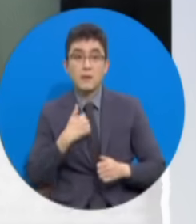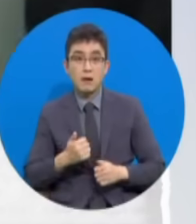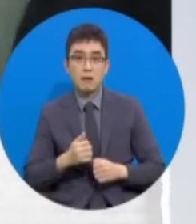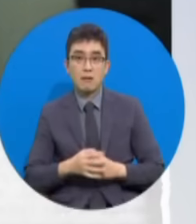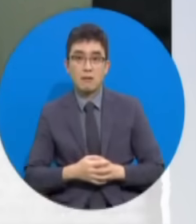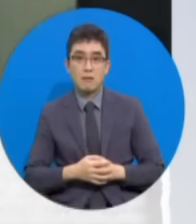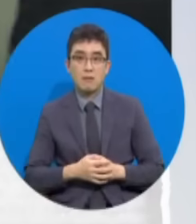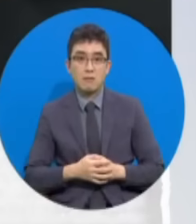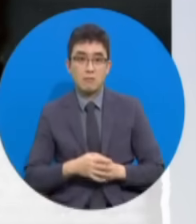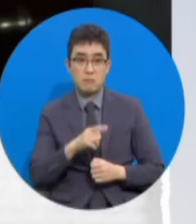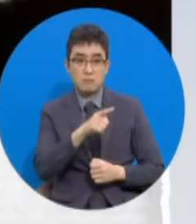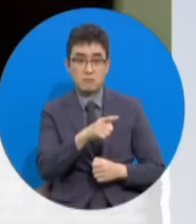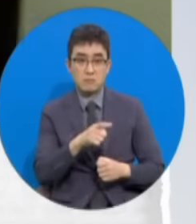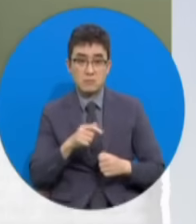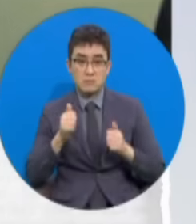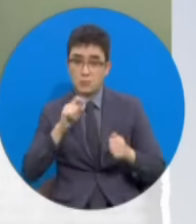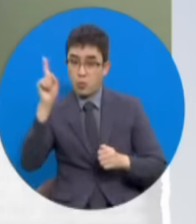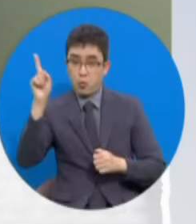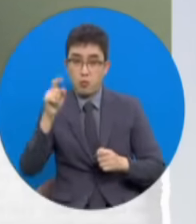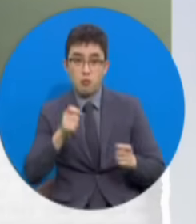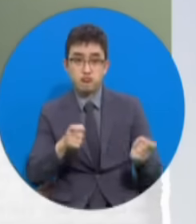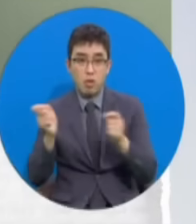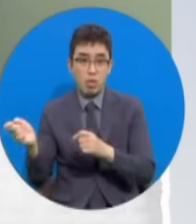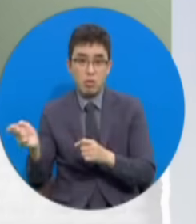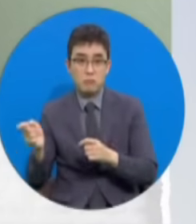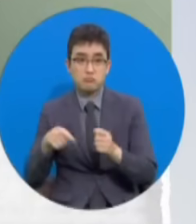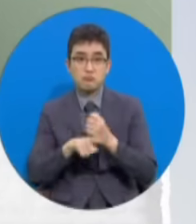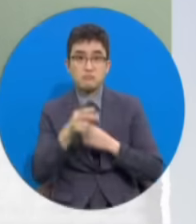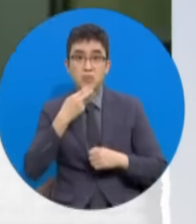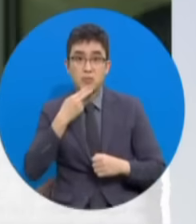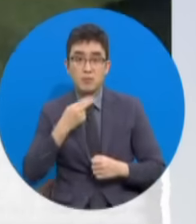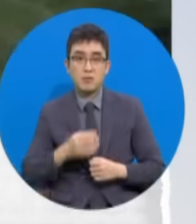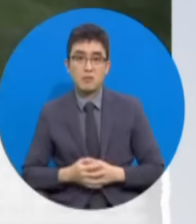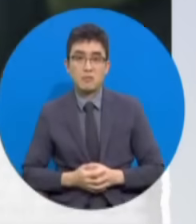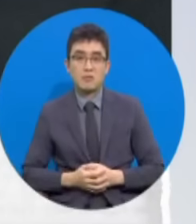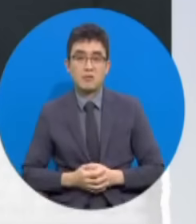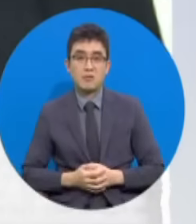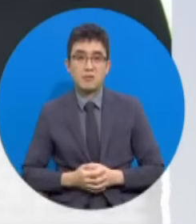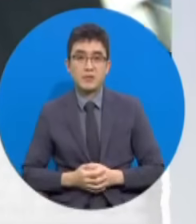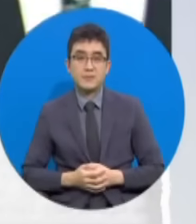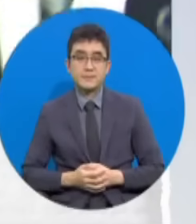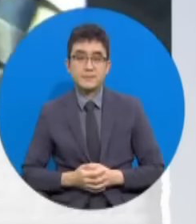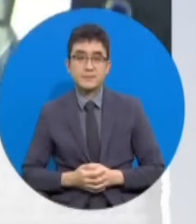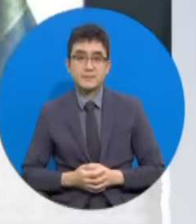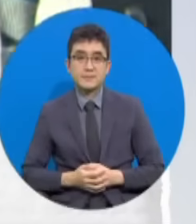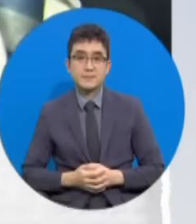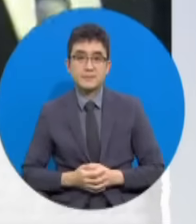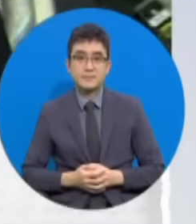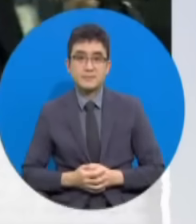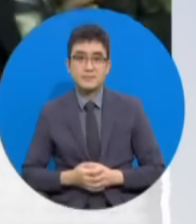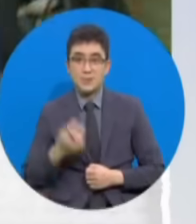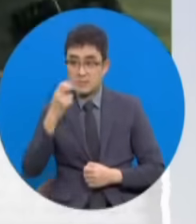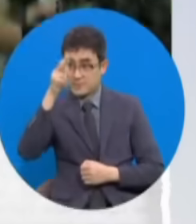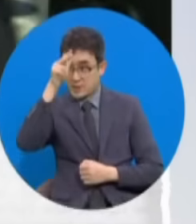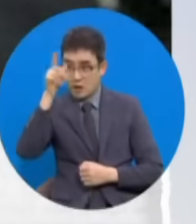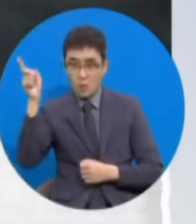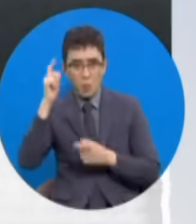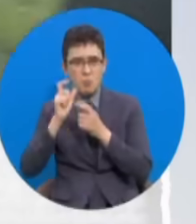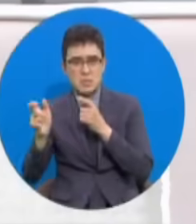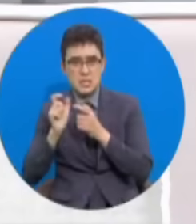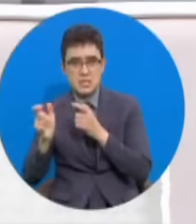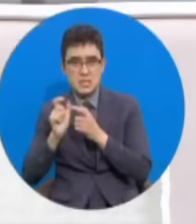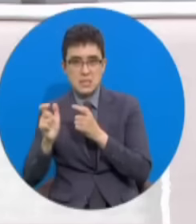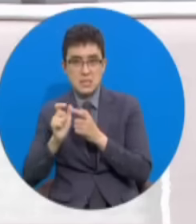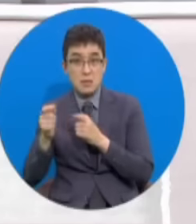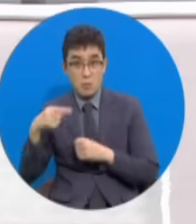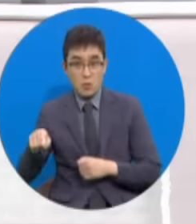이걸 기소유예를 할 명분이 없는 거예요. 이제 그렇기 때문에 이제 그런 부분에 대해서 해야 하는 거고 이제 검찰에 어떤 고민은 있어요.